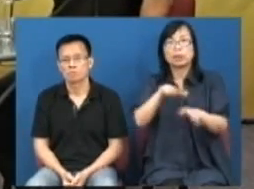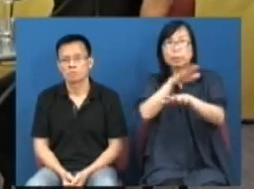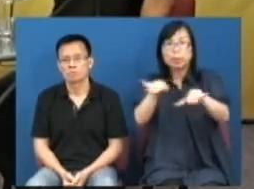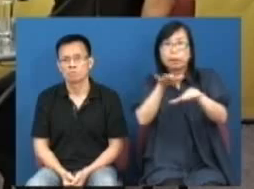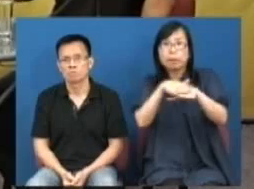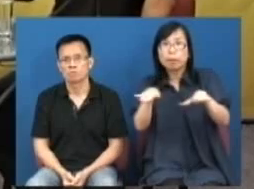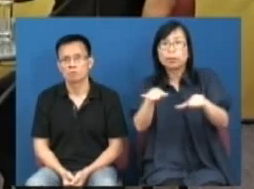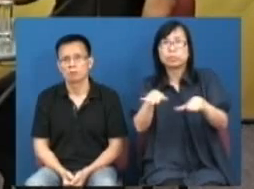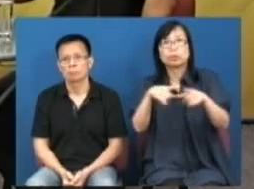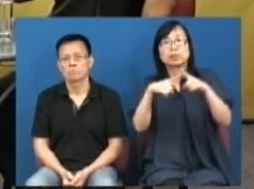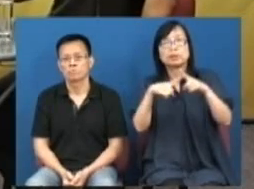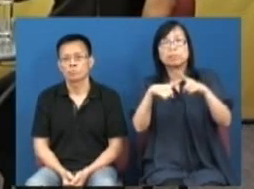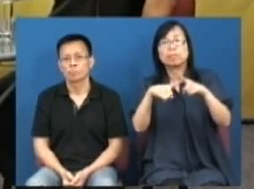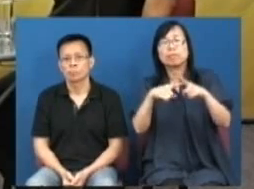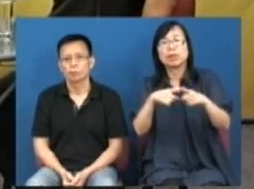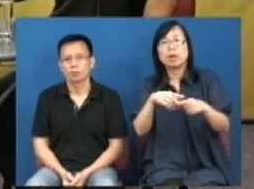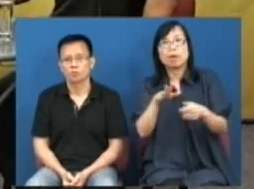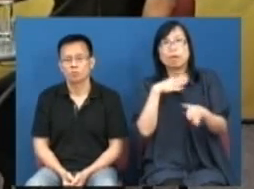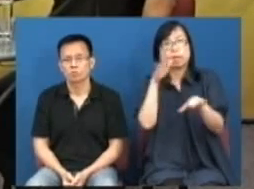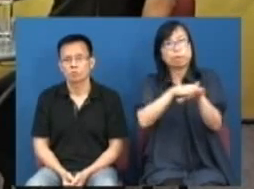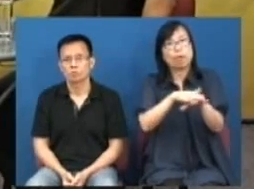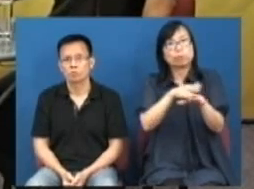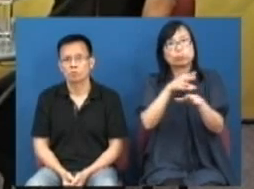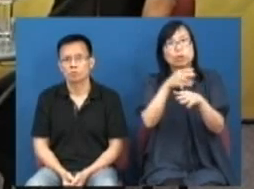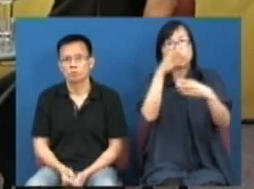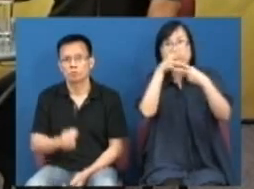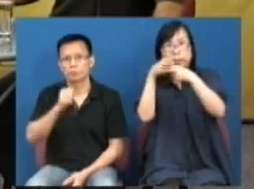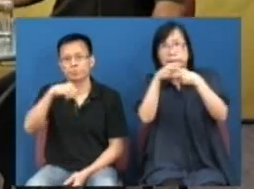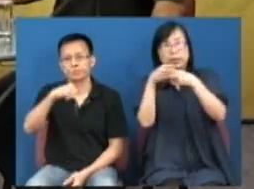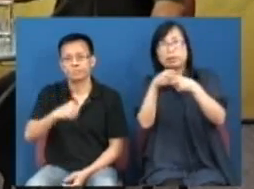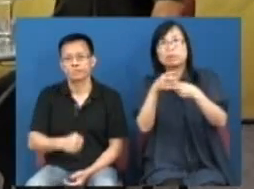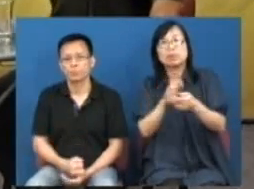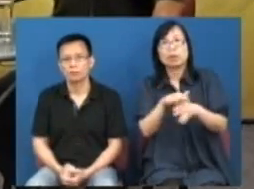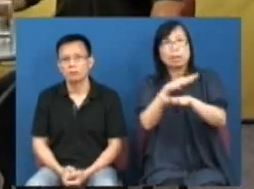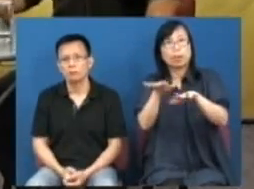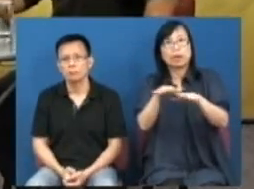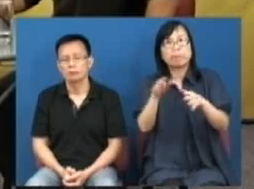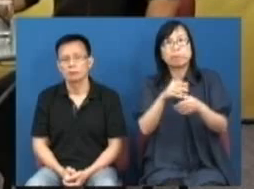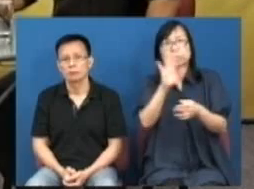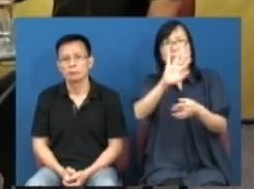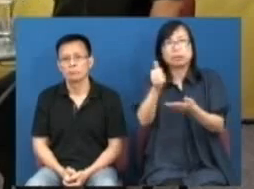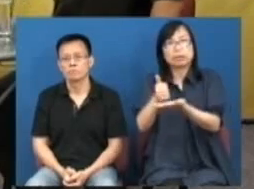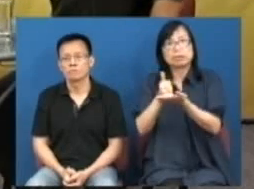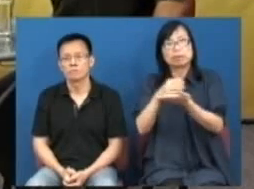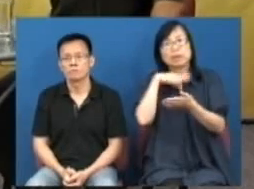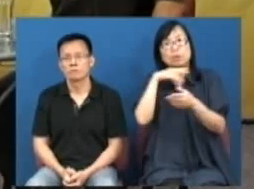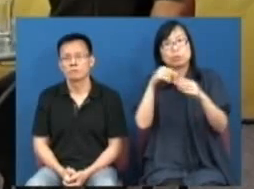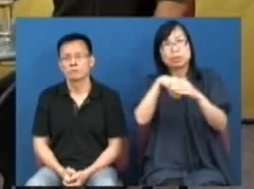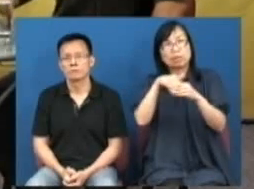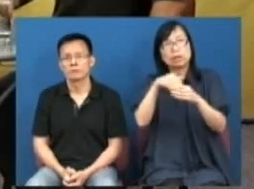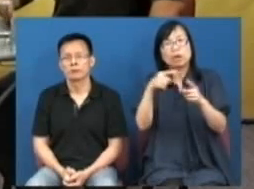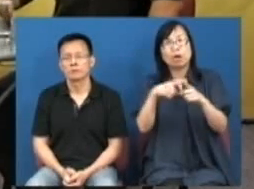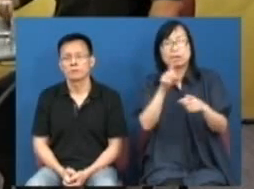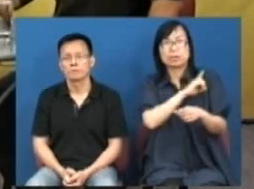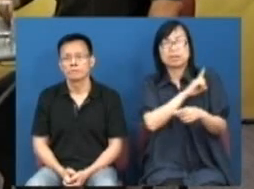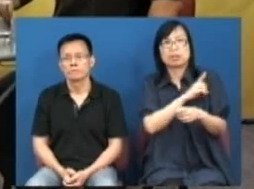的一般普羅大眾的市民，我放一段片，咁即係一般普羅大眾，我未必請到候選人噶嘛。咁佢自己中意自發去表達一啲